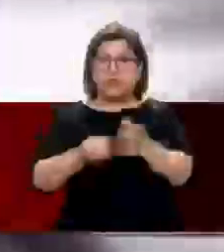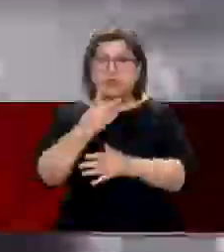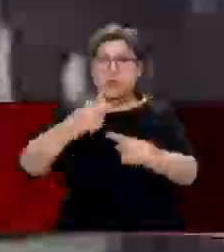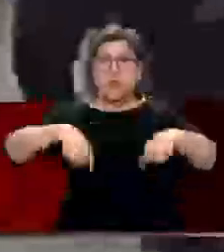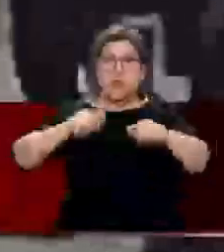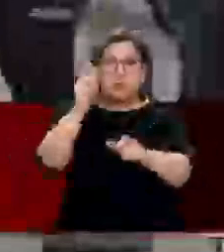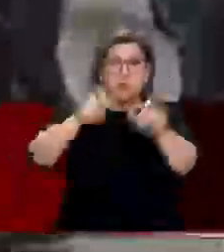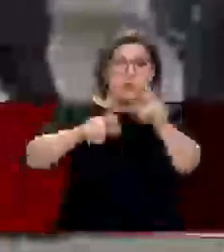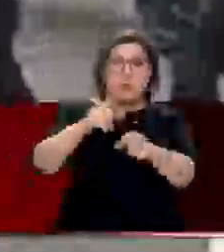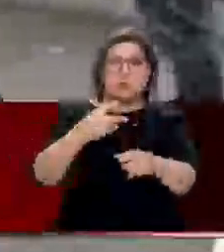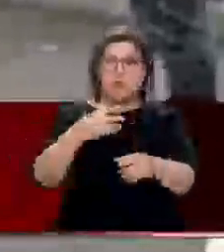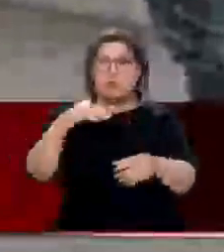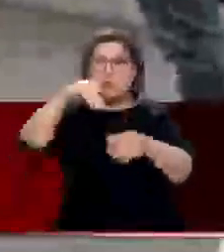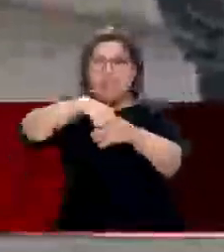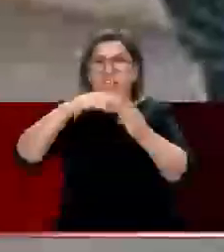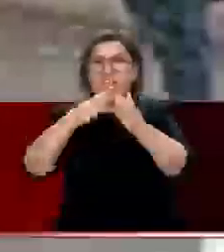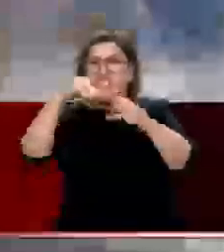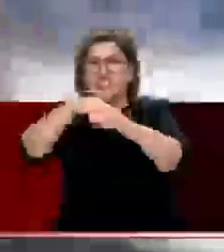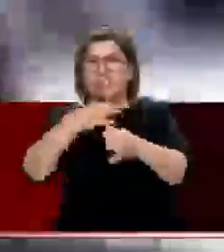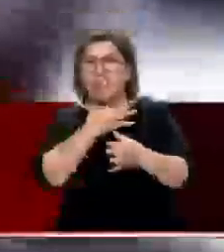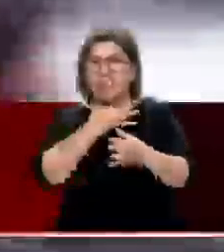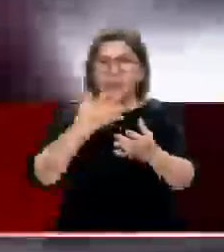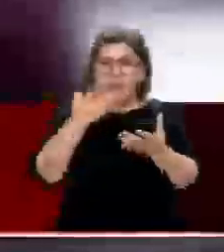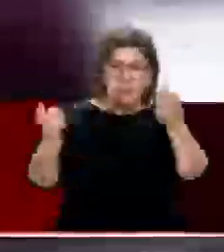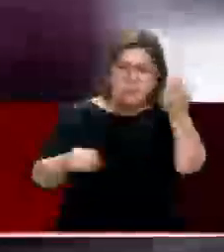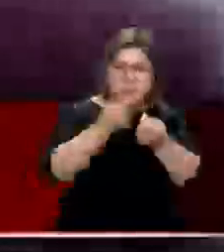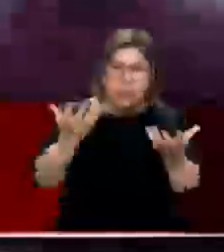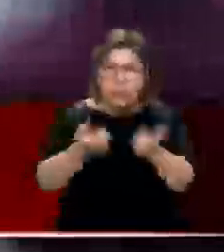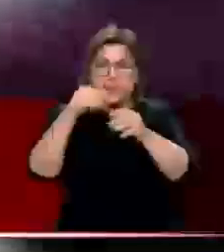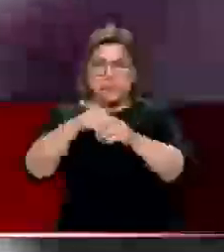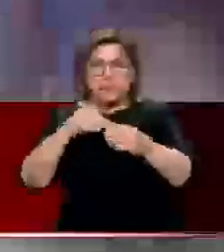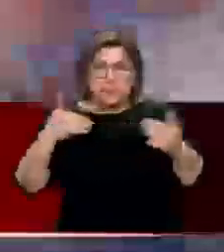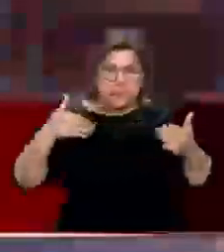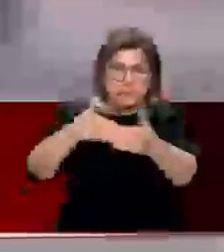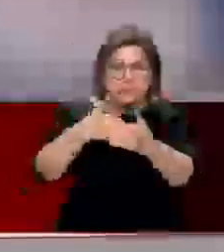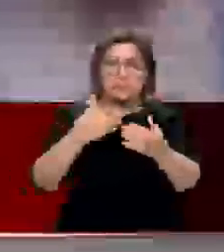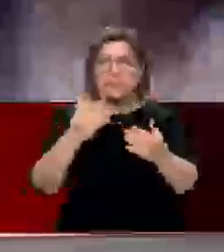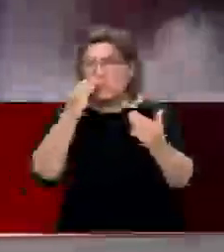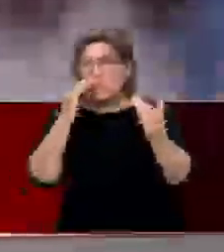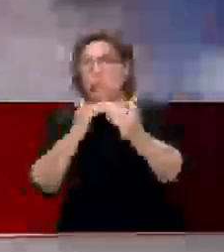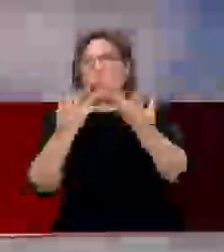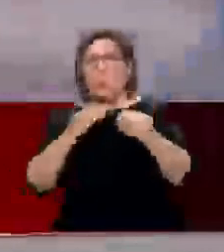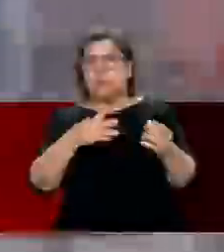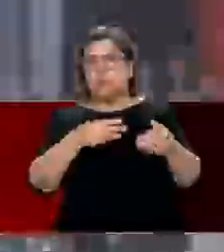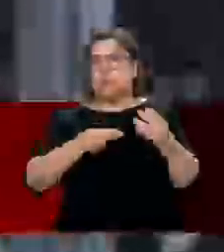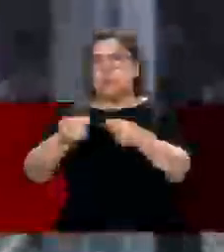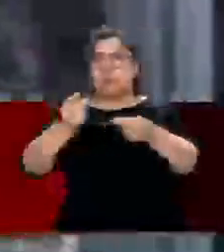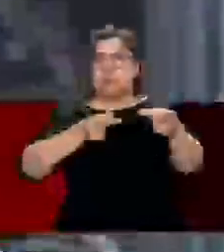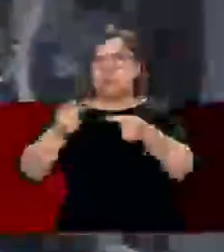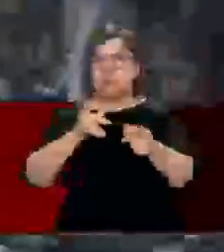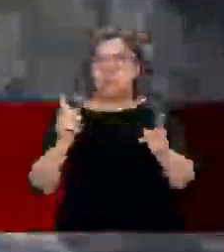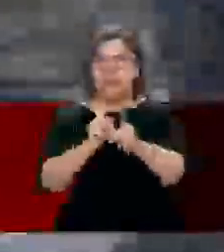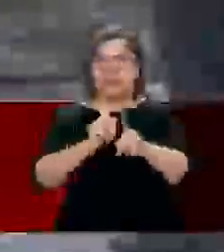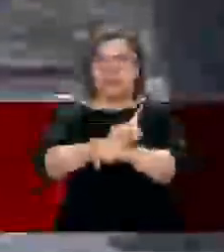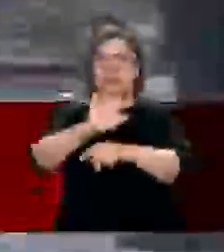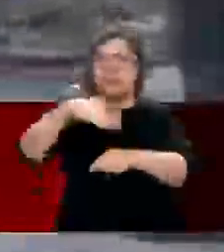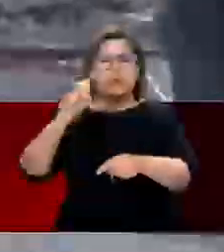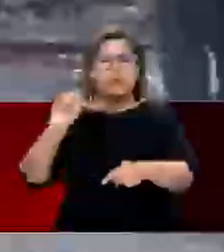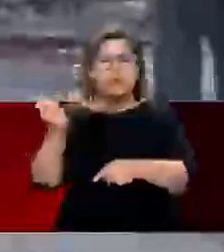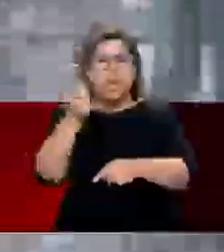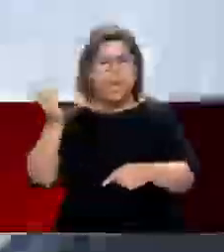Çevredekiler mahsur kalanları kurtarabilmek için her yolu denedi ama yaklaşmak bile mümkün olmadı. Aman Allah'ım. Kısa süre sonra itfaiye